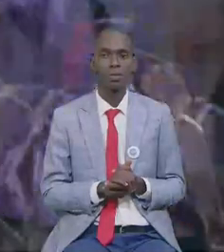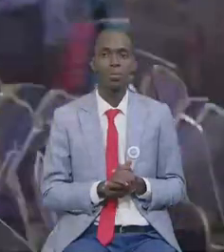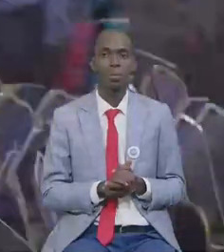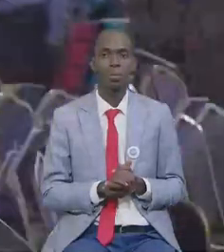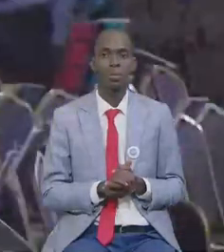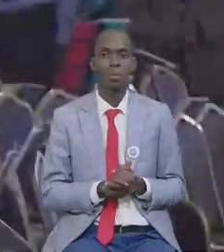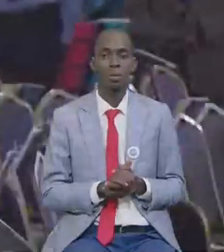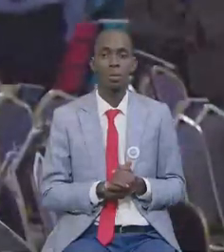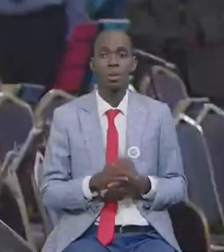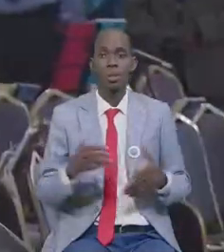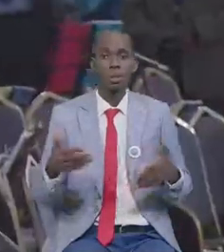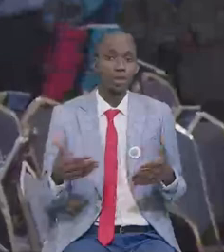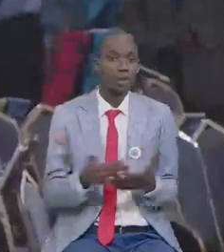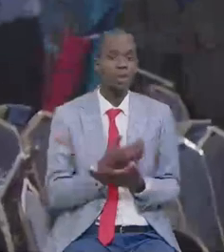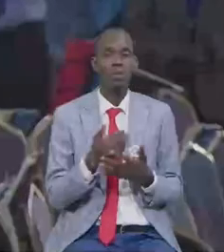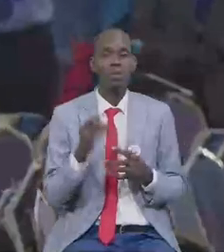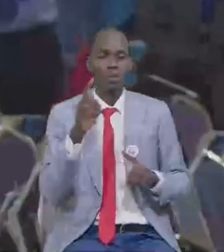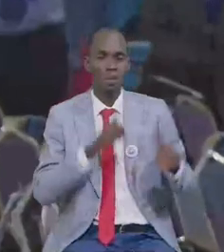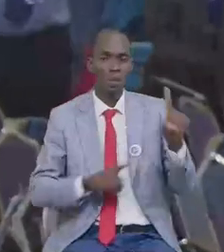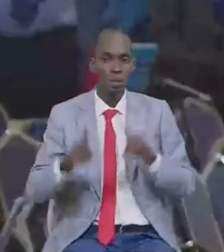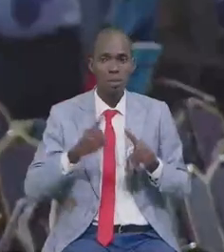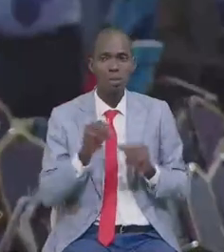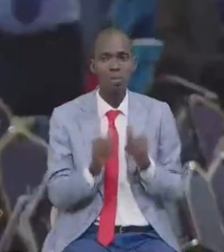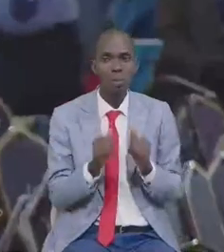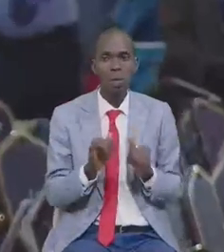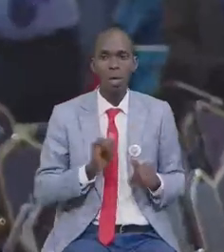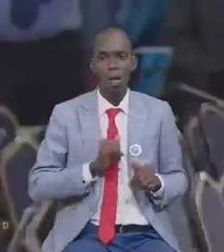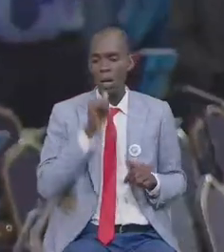Un nouveau chant. Je ne suis pas faible, je suis fort.